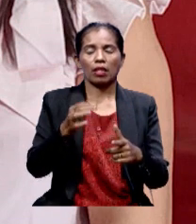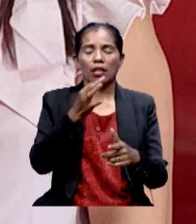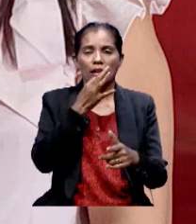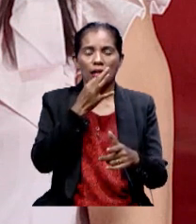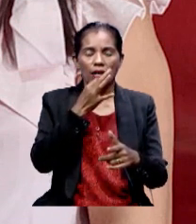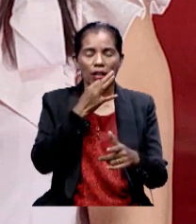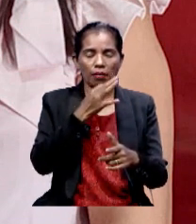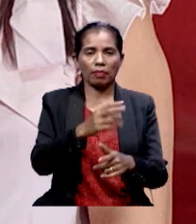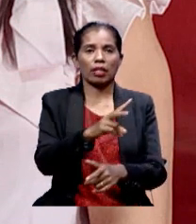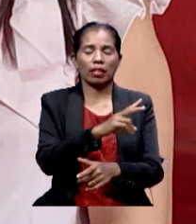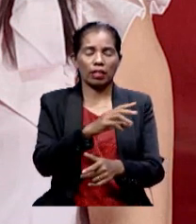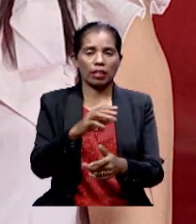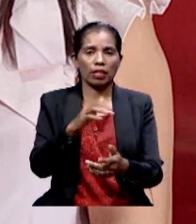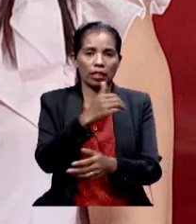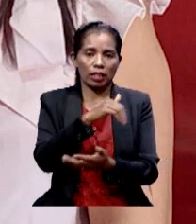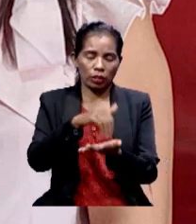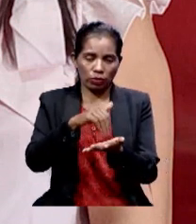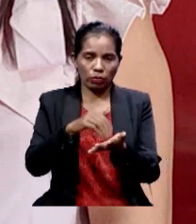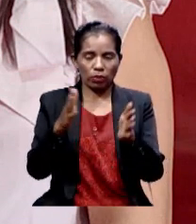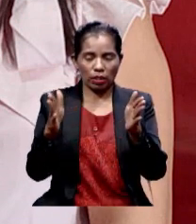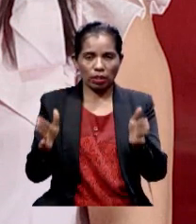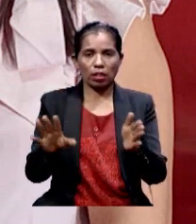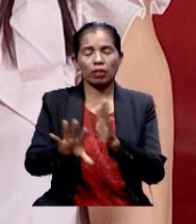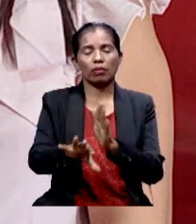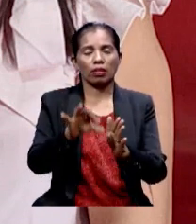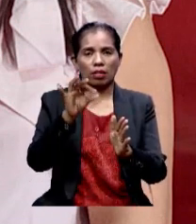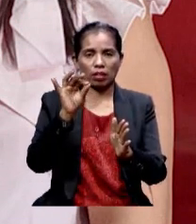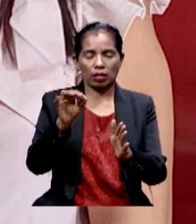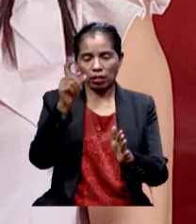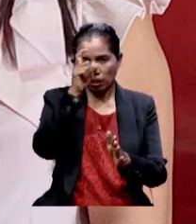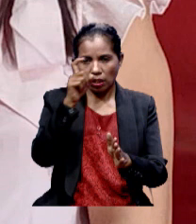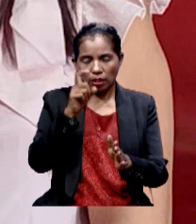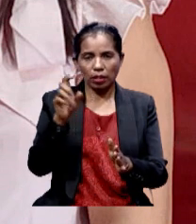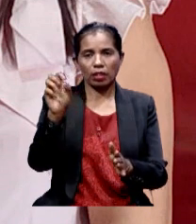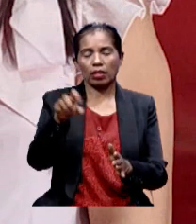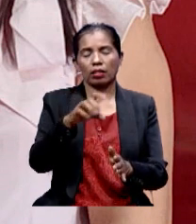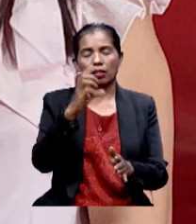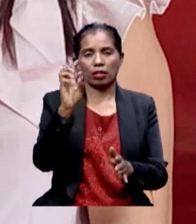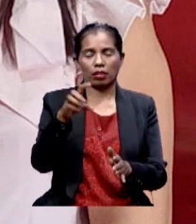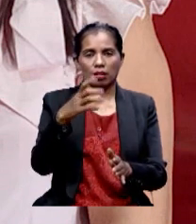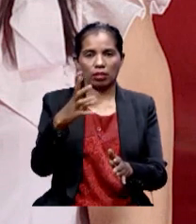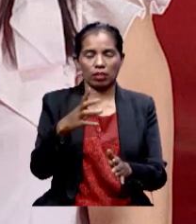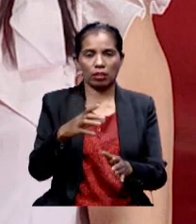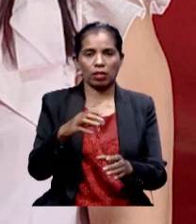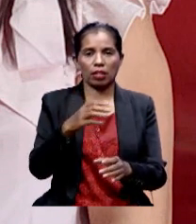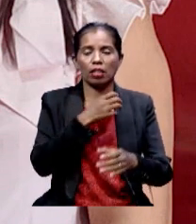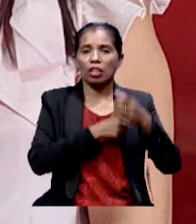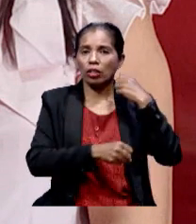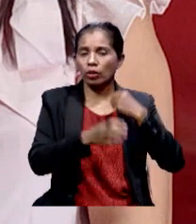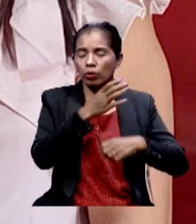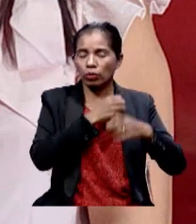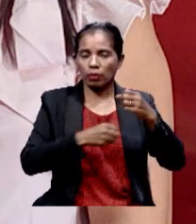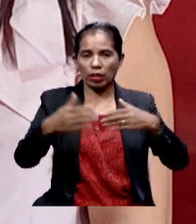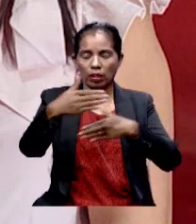tu hetan vacinação e da dosi menos ou menos 18 anesan indo mil dos ha e